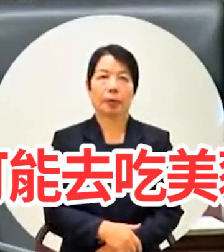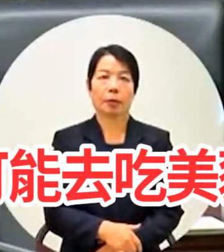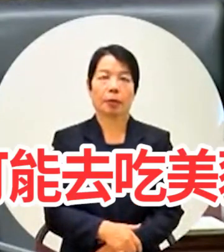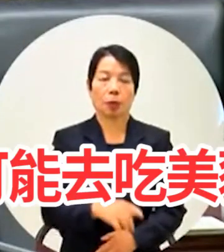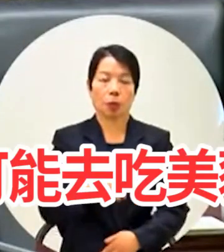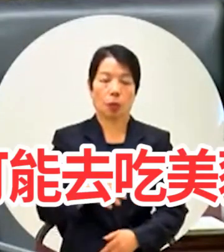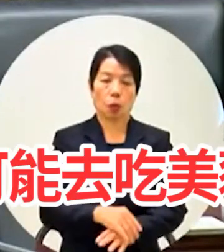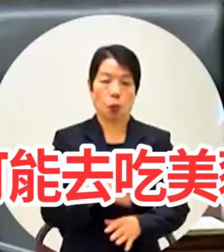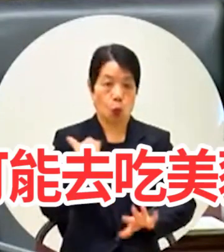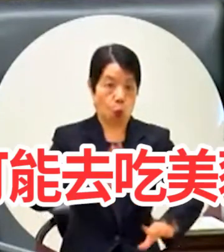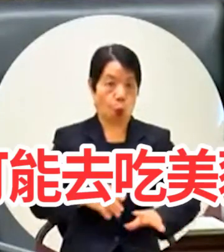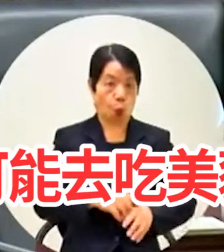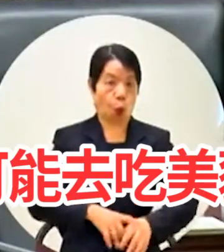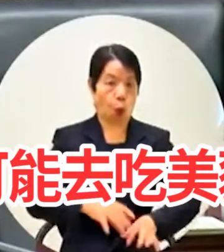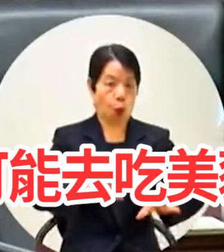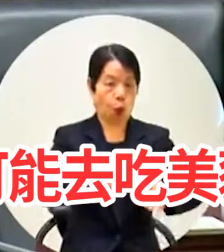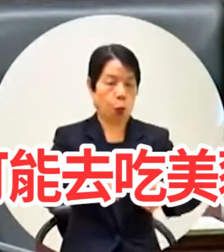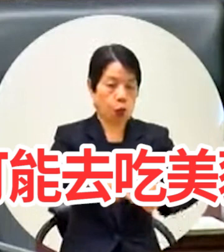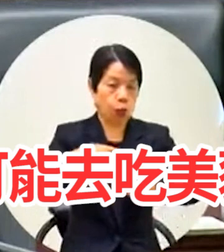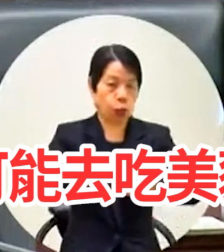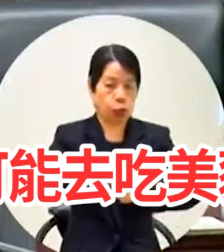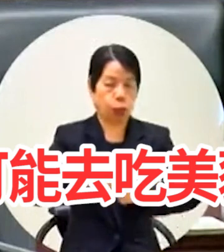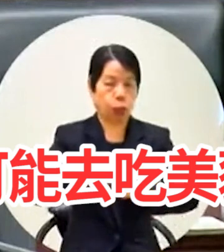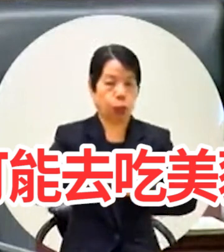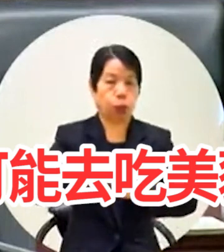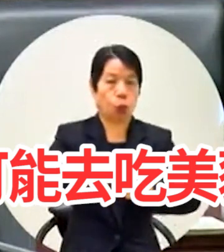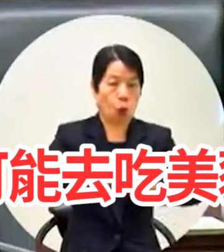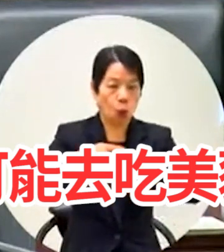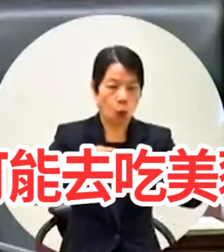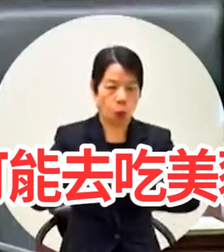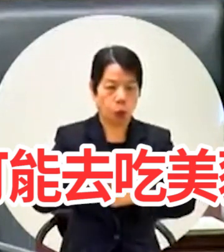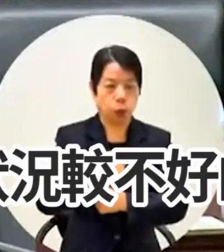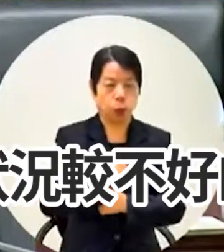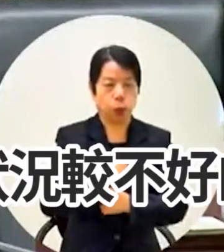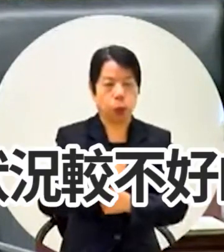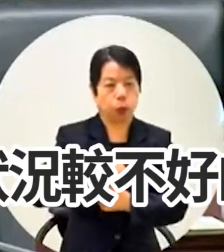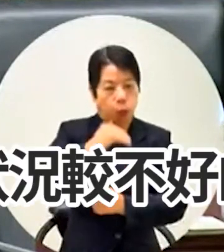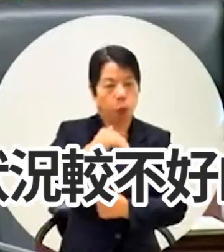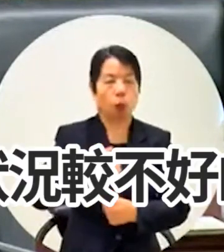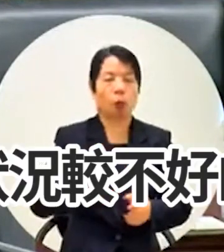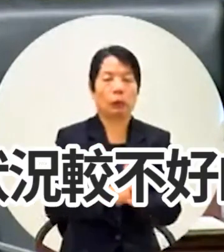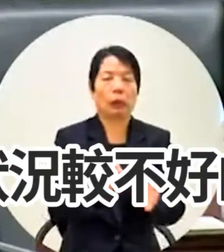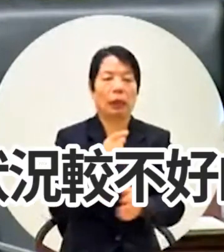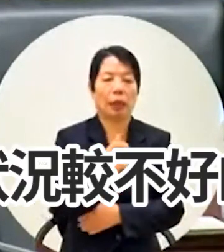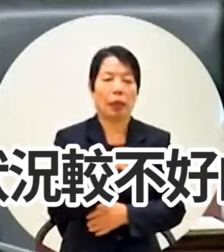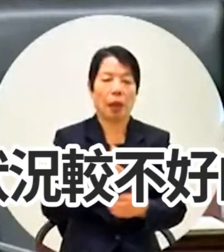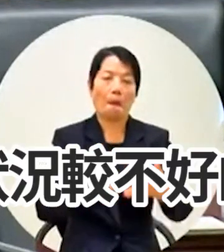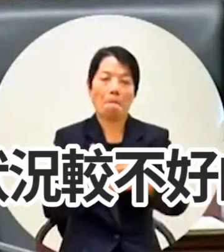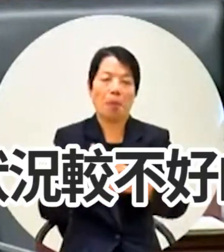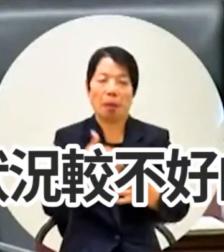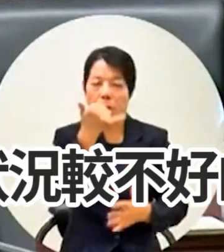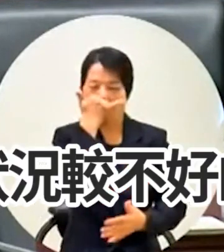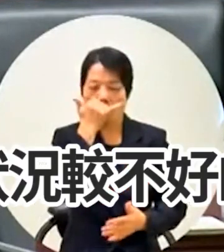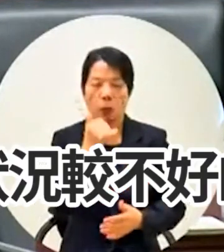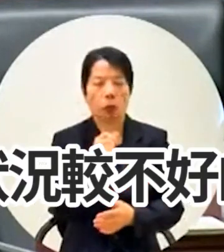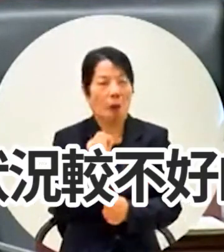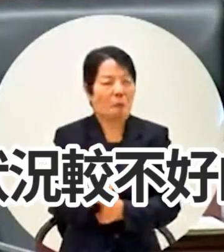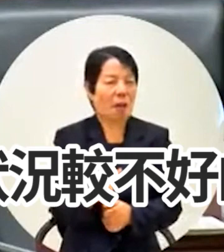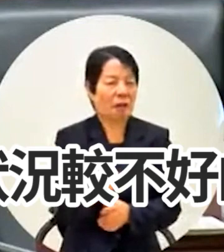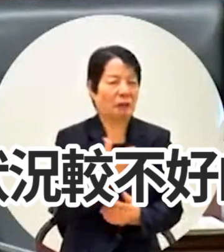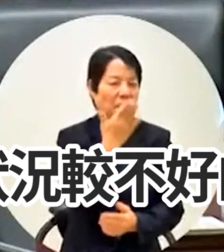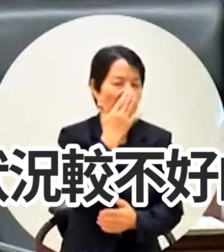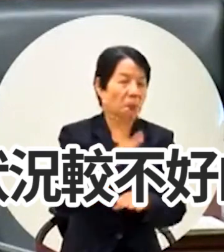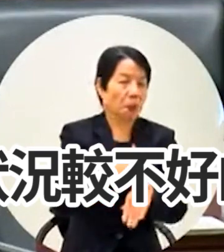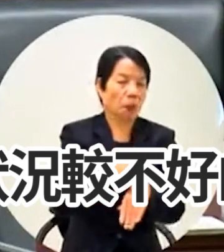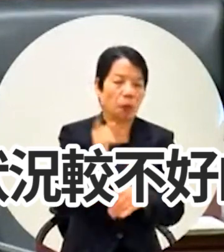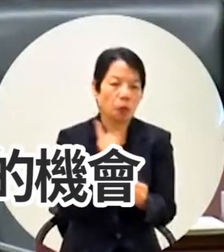人无可能去食美猪，一寡较善食的、经济状况